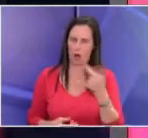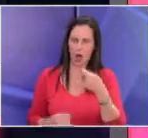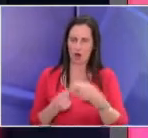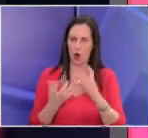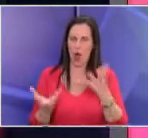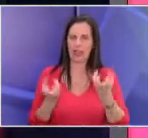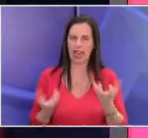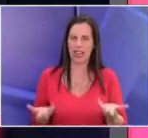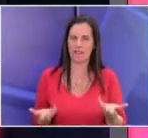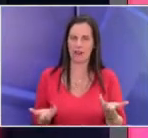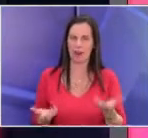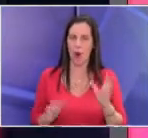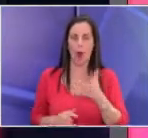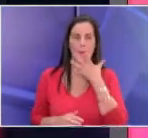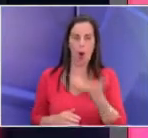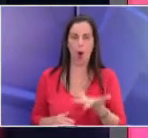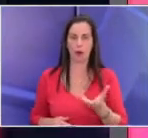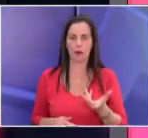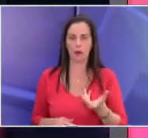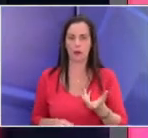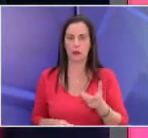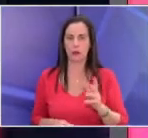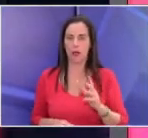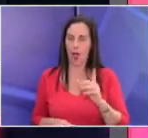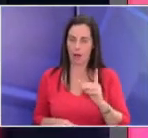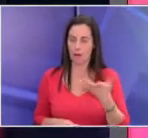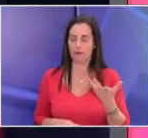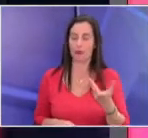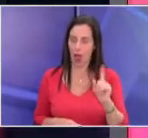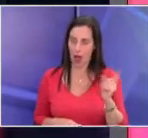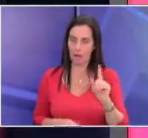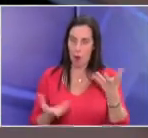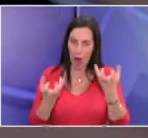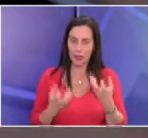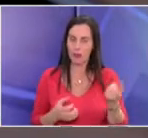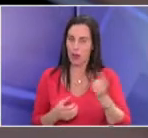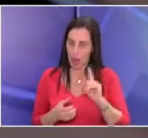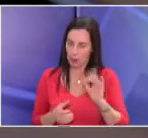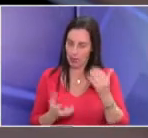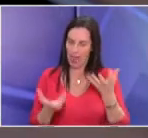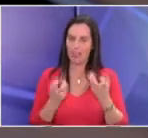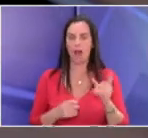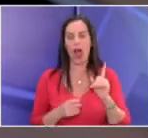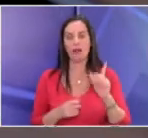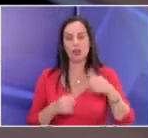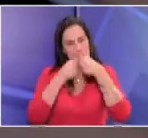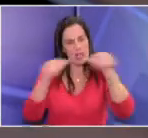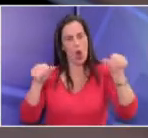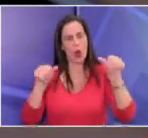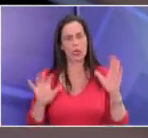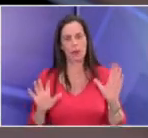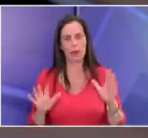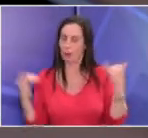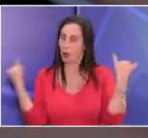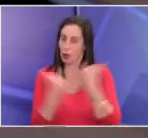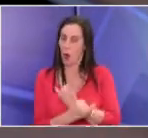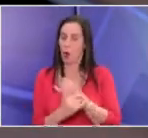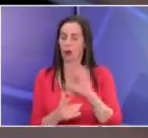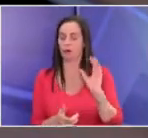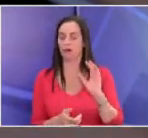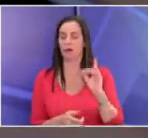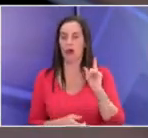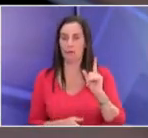דווקא אתייחס לזה. לא, לא, לא. אני אתן לך דוגמה. אני רוצה... חובות וכנסות, אוקיי? אסיר היום נכנס לבית סוהר עם חוב של 50,000 שקלים.